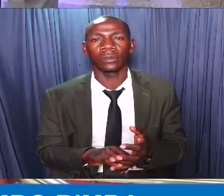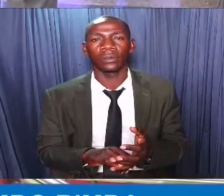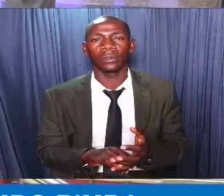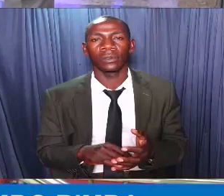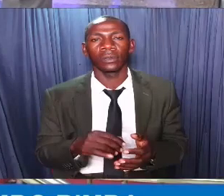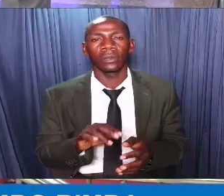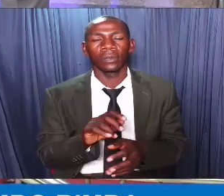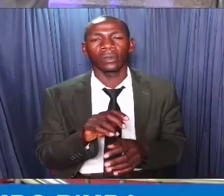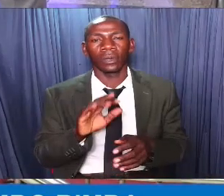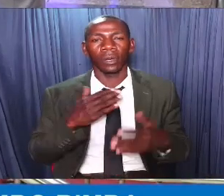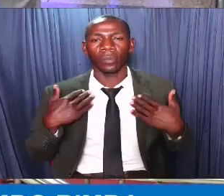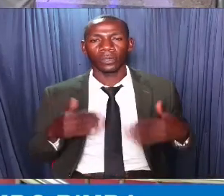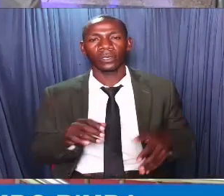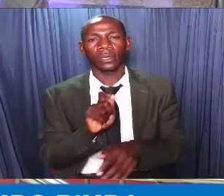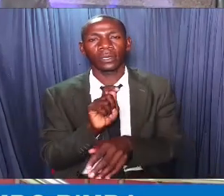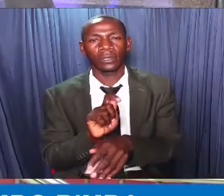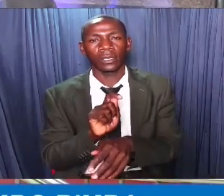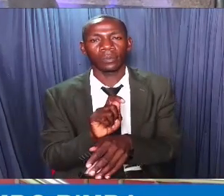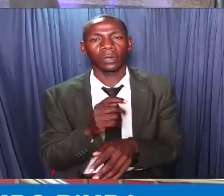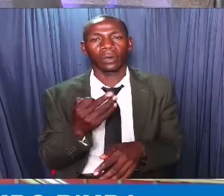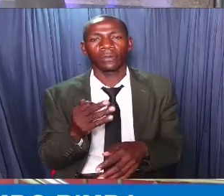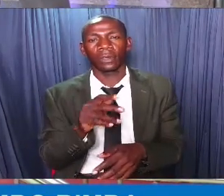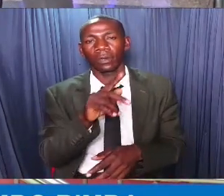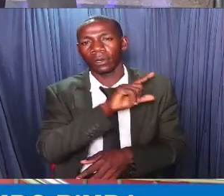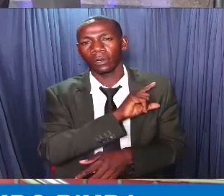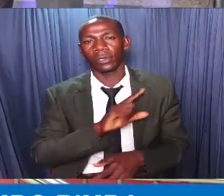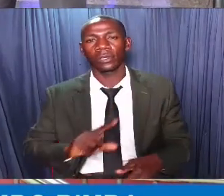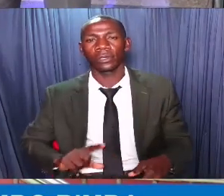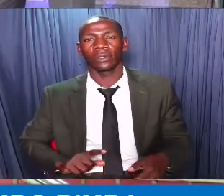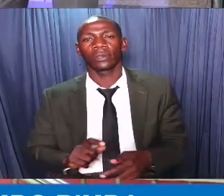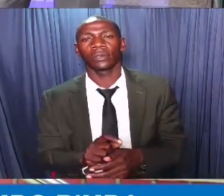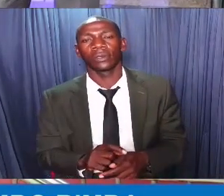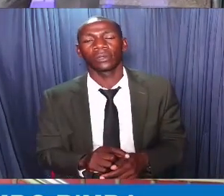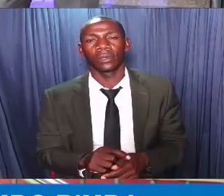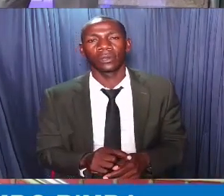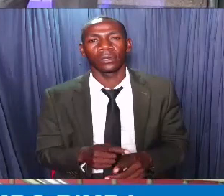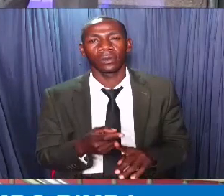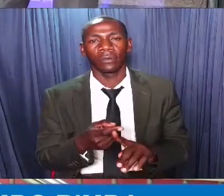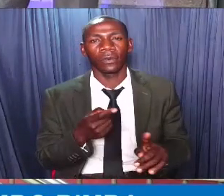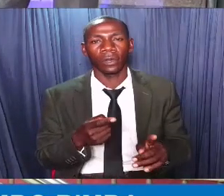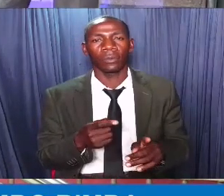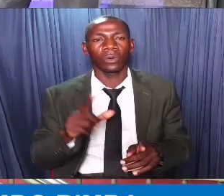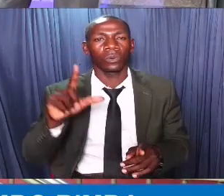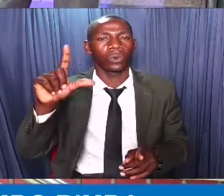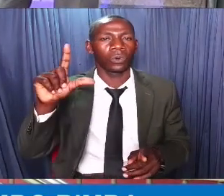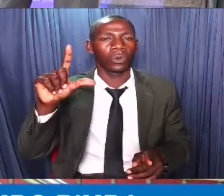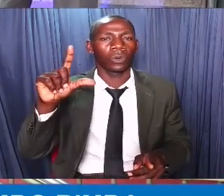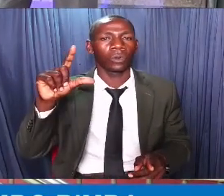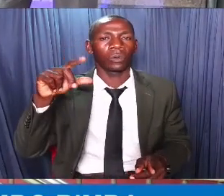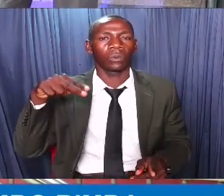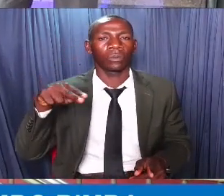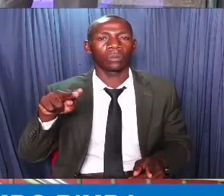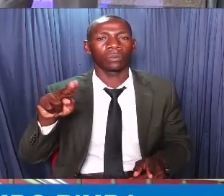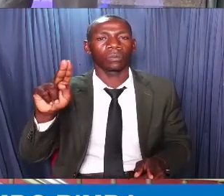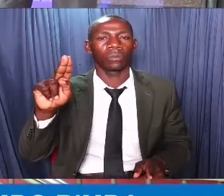Maana miili yenu ni hekalu la Mungu. Because your bodies are the temple of the Lord. Tusomee kuanzia mstari wa 14. Anza